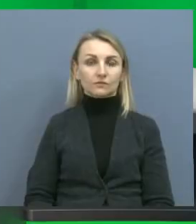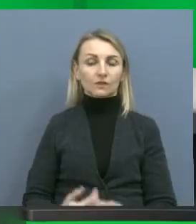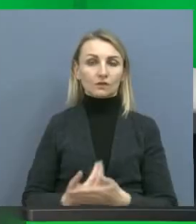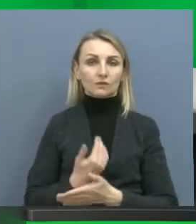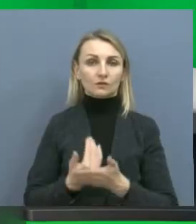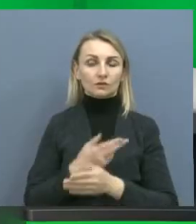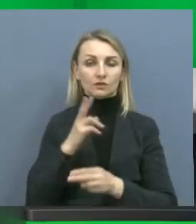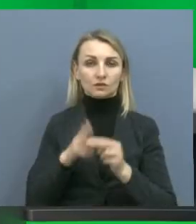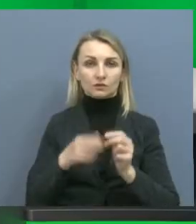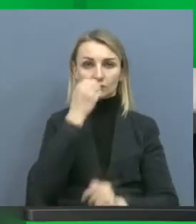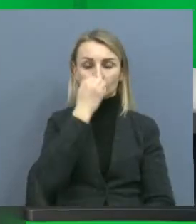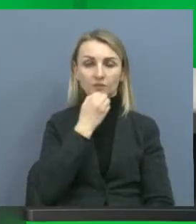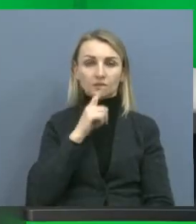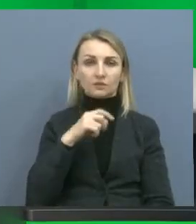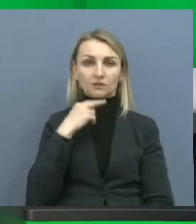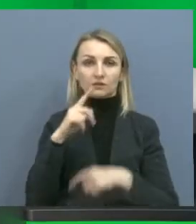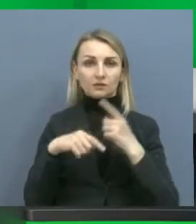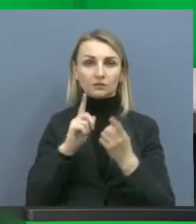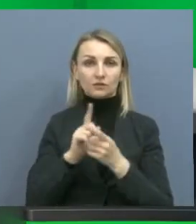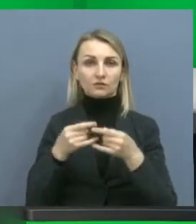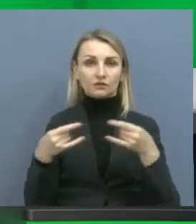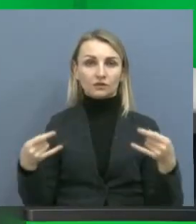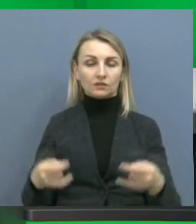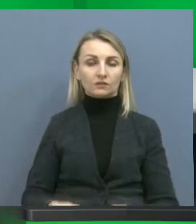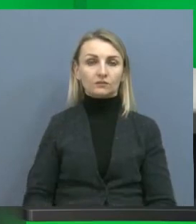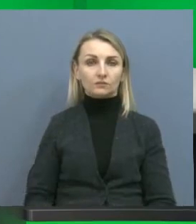К этой минуте все. Спасибо, что были с нами. До новых встреч в эфире.